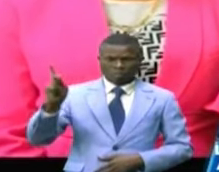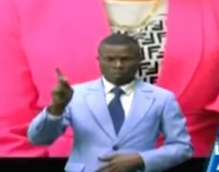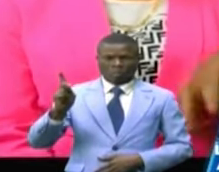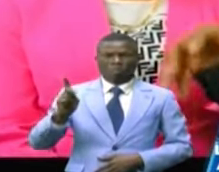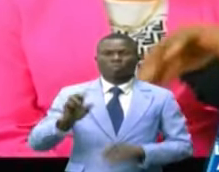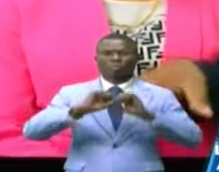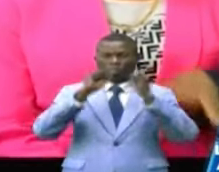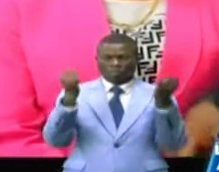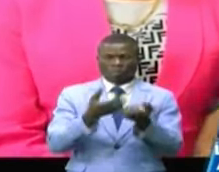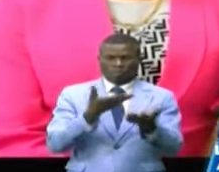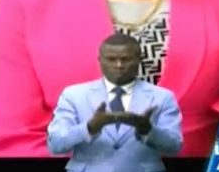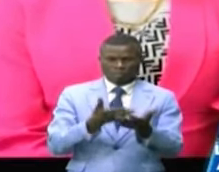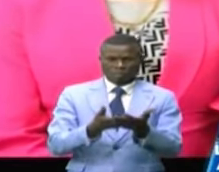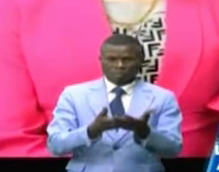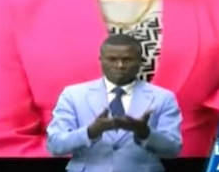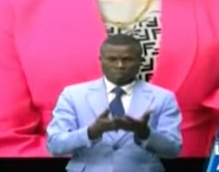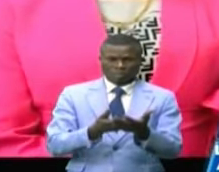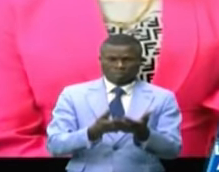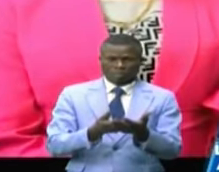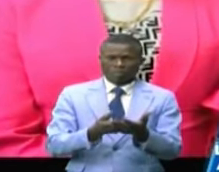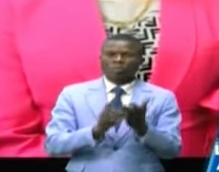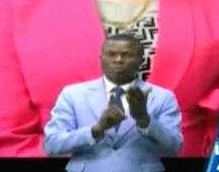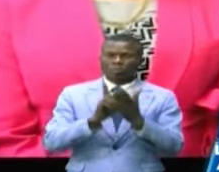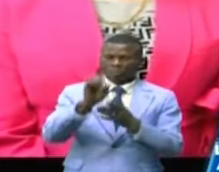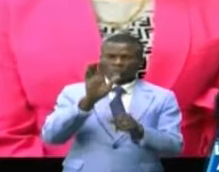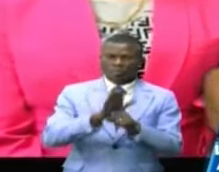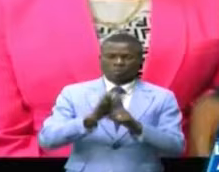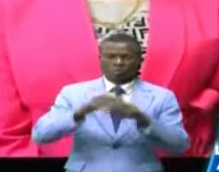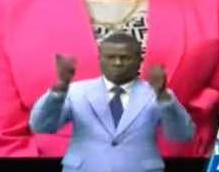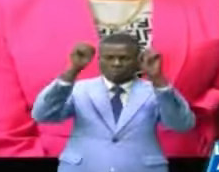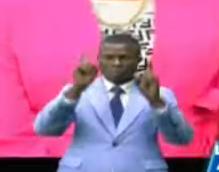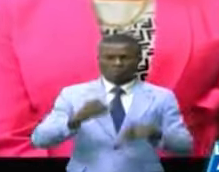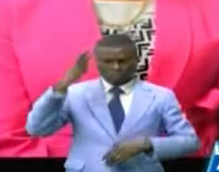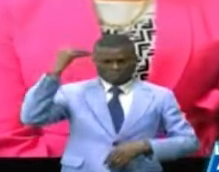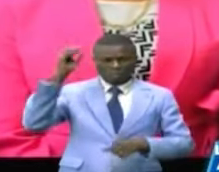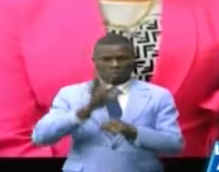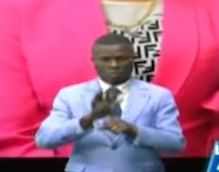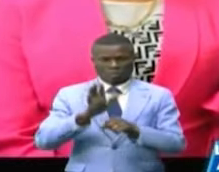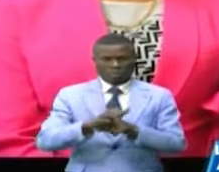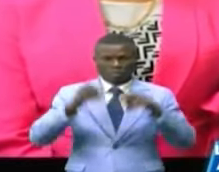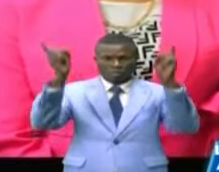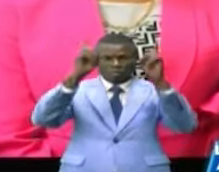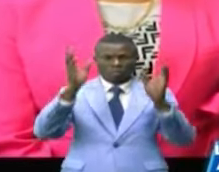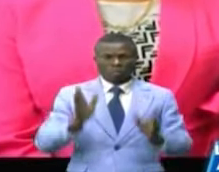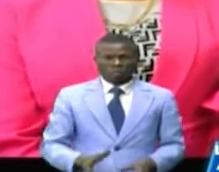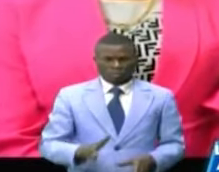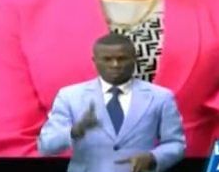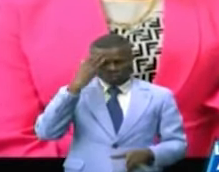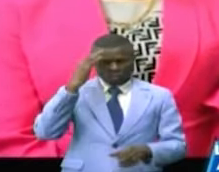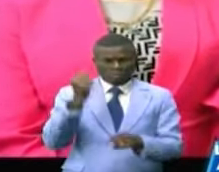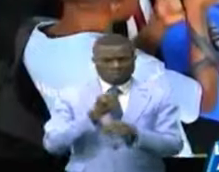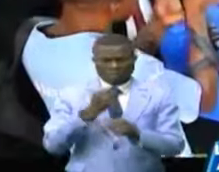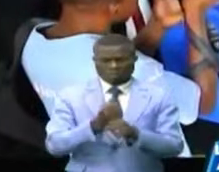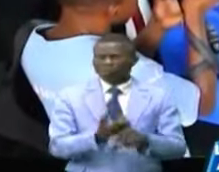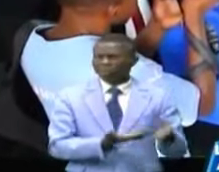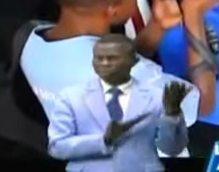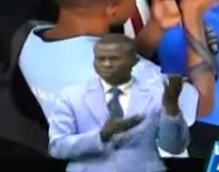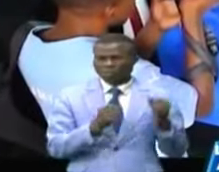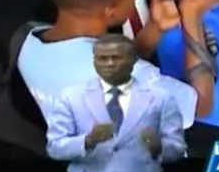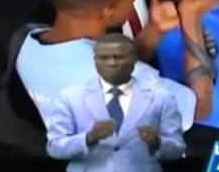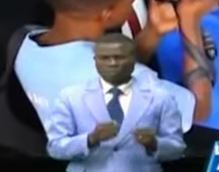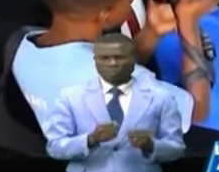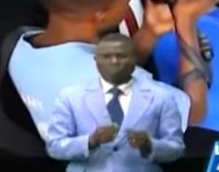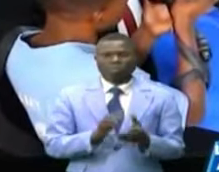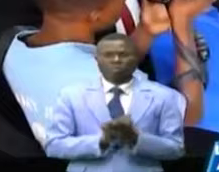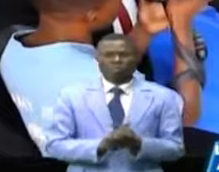a déjà pignon sur rue en Afrique. Donc cette société a une expérience africaine avérée. Tout